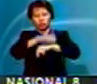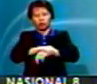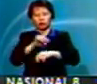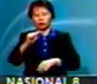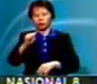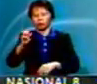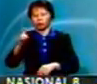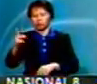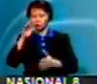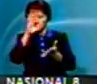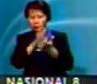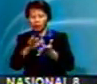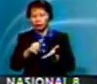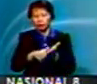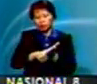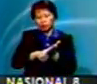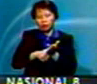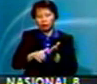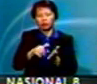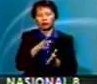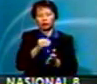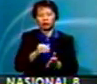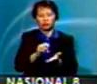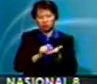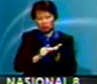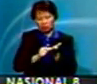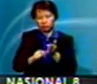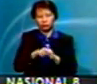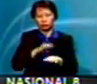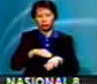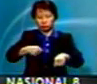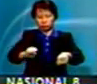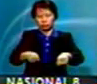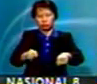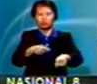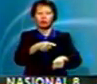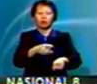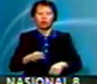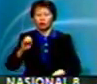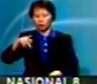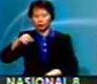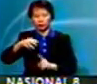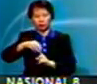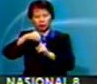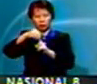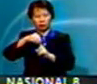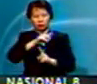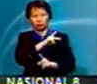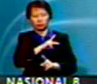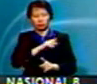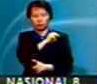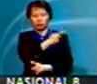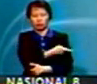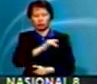AADK dipercayai mengambil dadah jenis morfin dan ganja ketika menunggang motosikal. Operasi khas diketuai Ketua